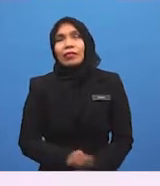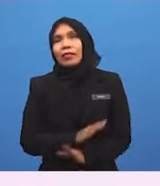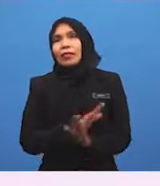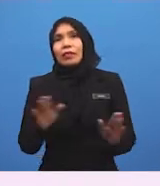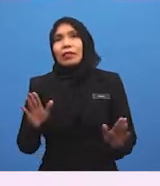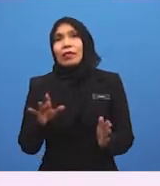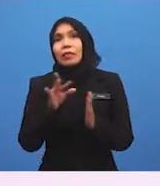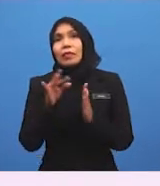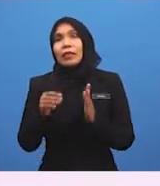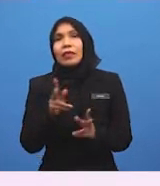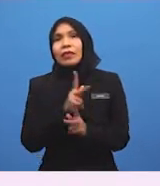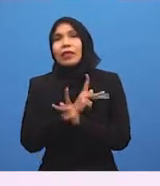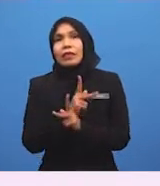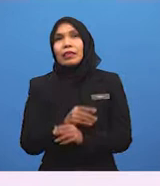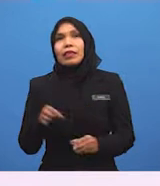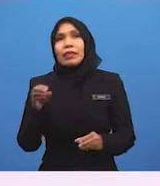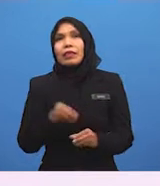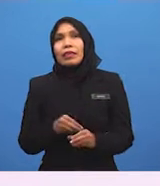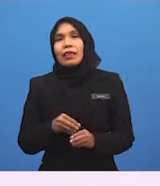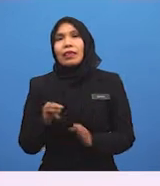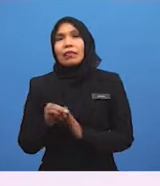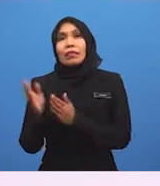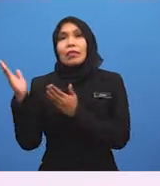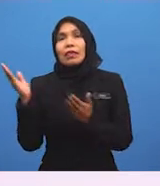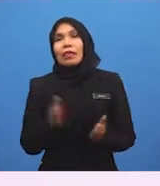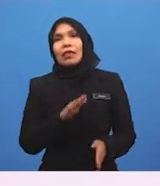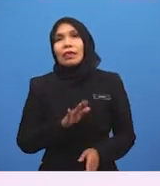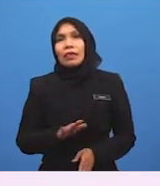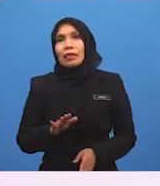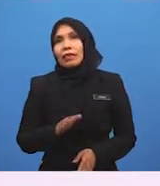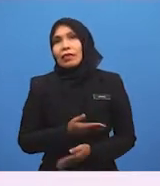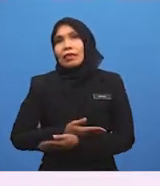pilih kasih dalam melayan anak-anak jiran.